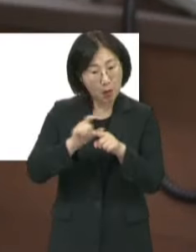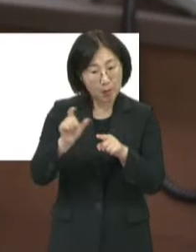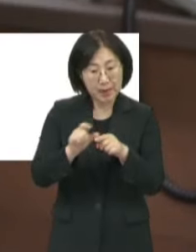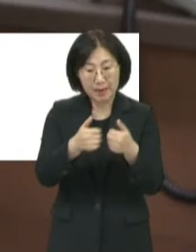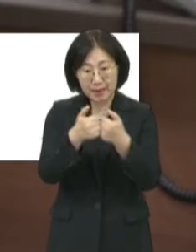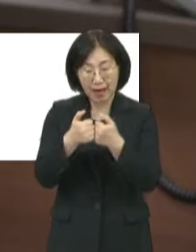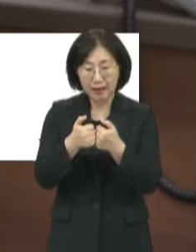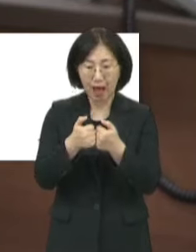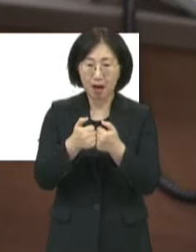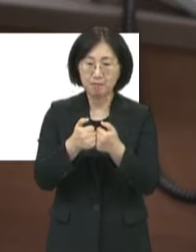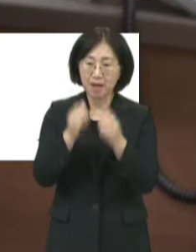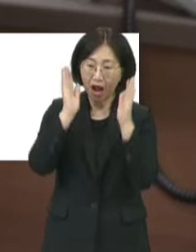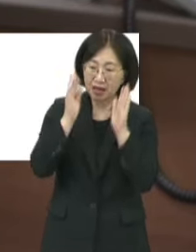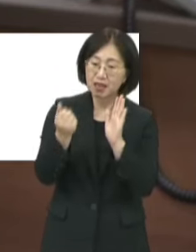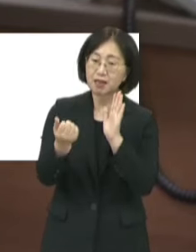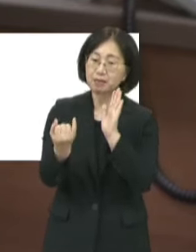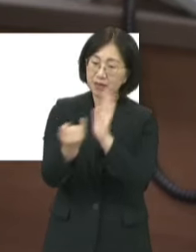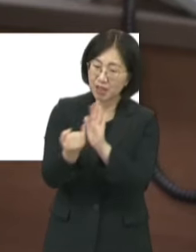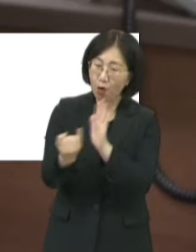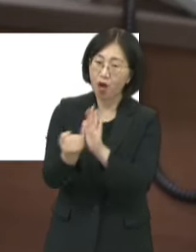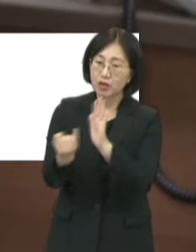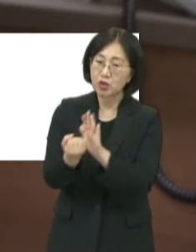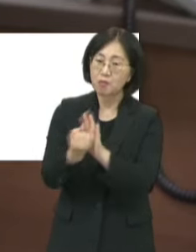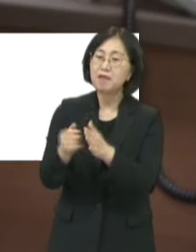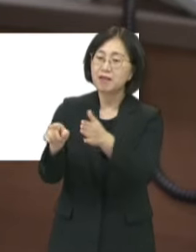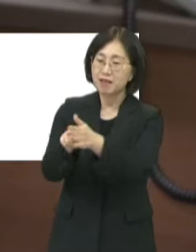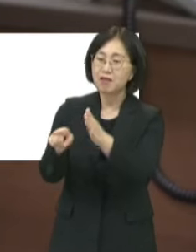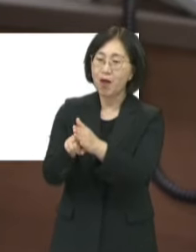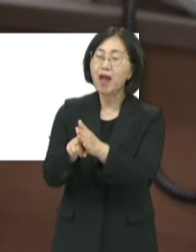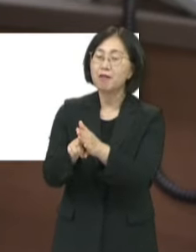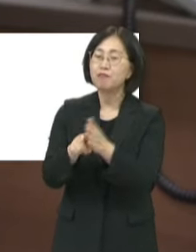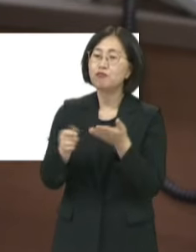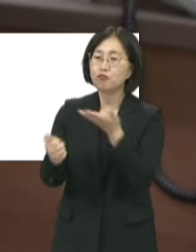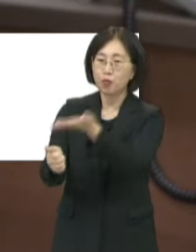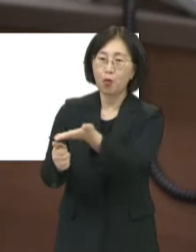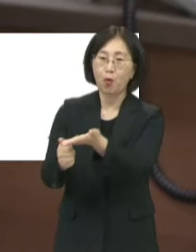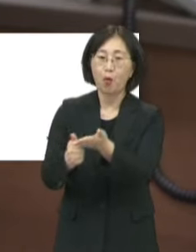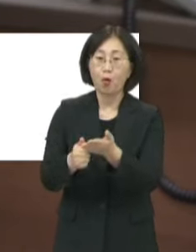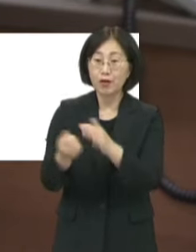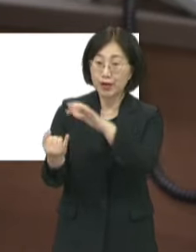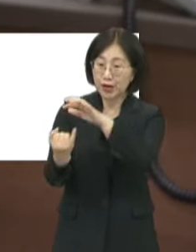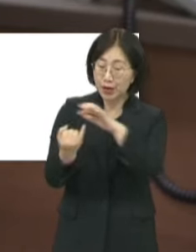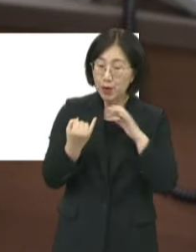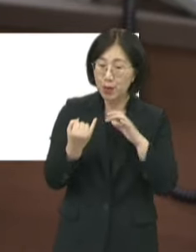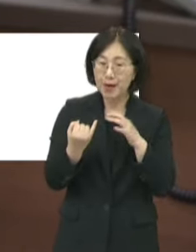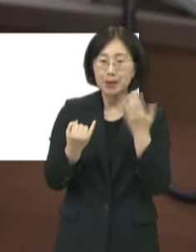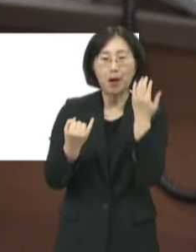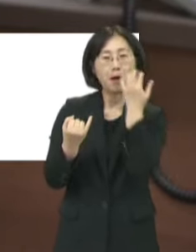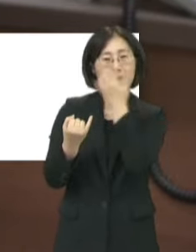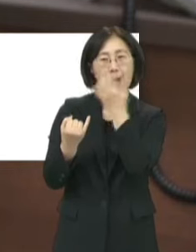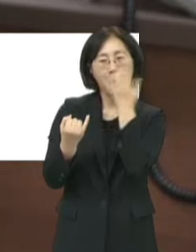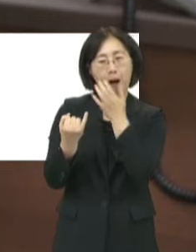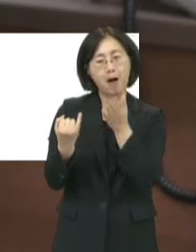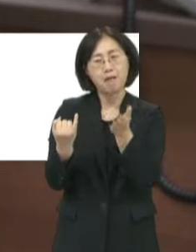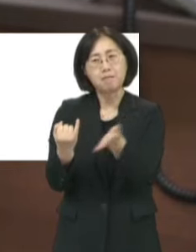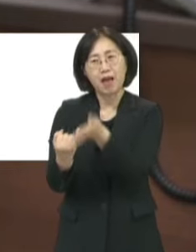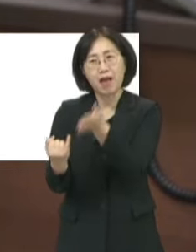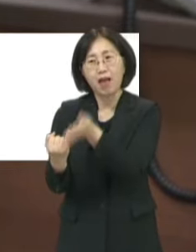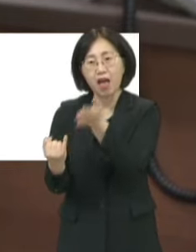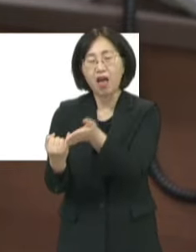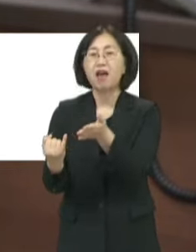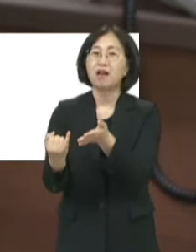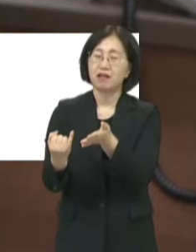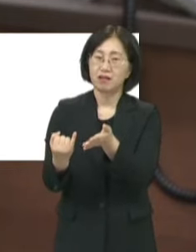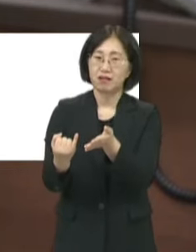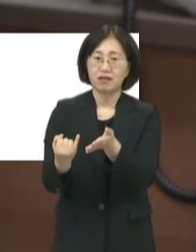정 상태를 만들기가 쉽고 또 이러한 심리적인 상태에서 미성년자가 신뢰를 준 대상의 성적 접촉까지 허락하게